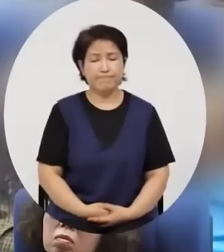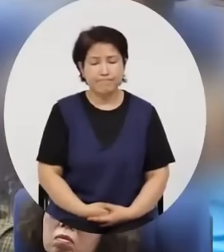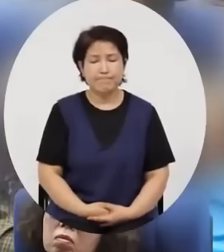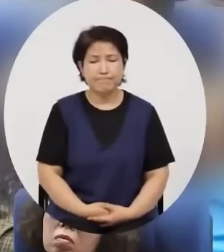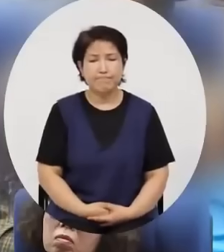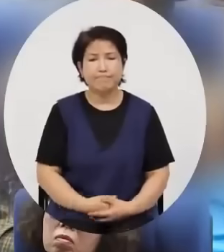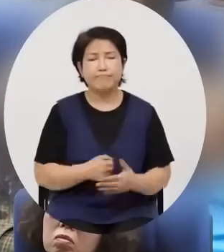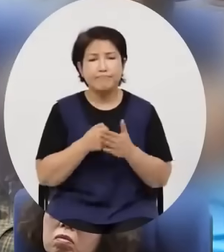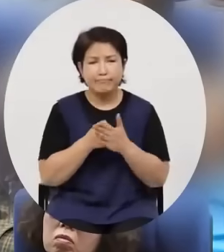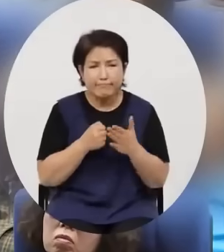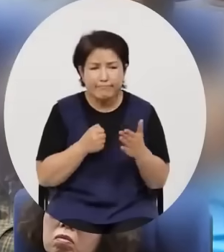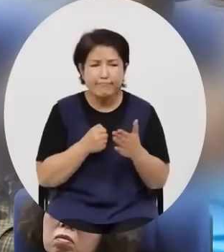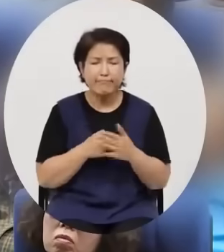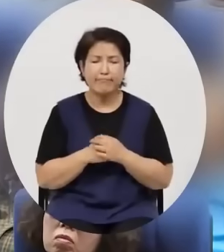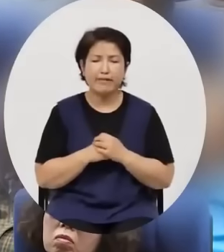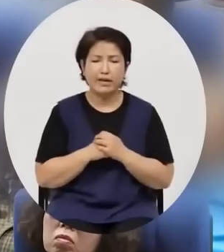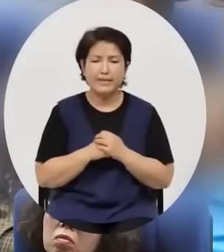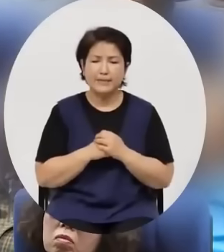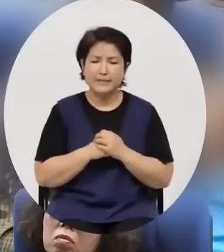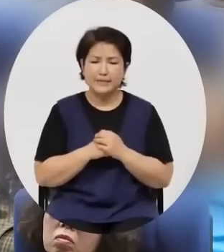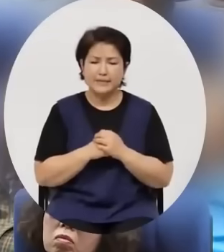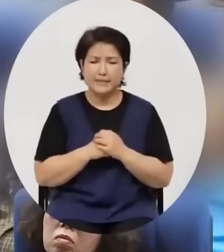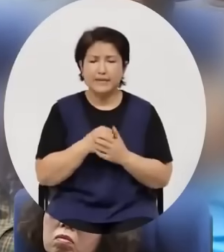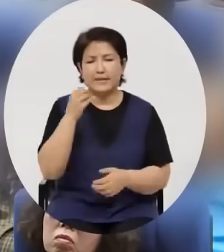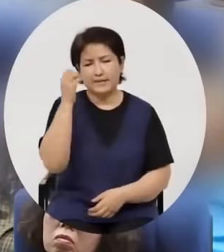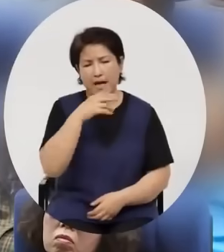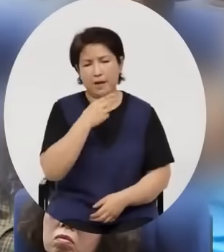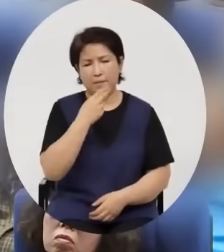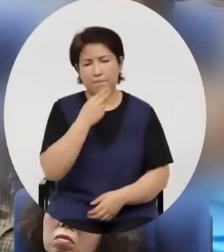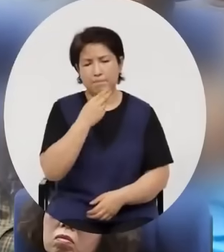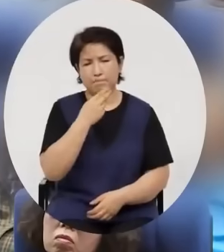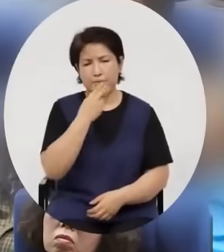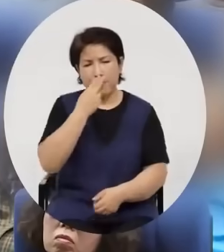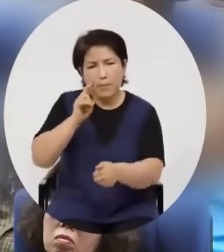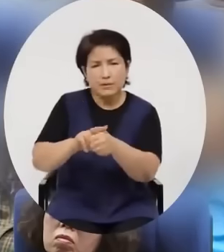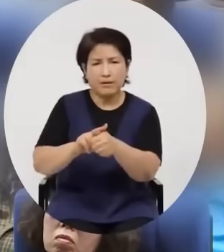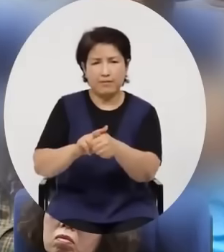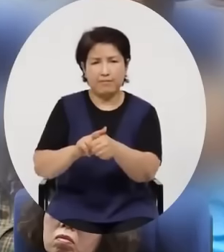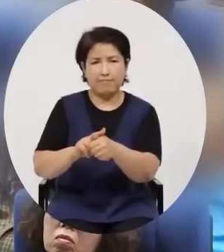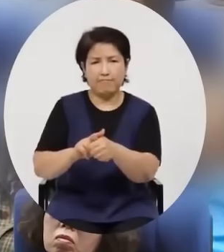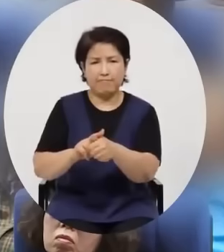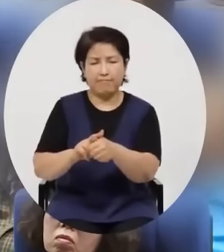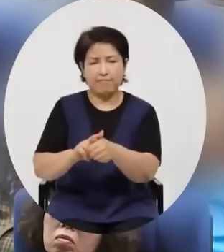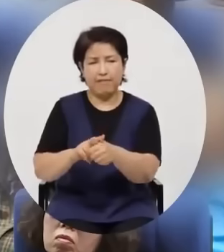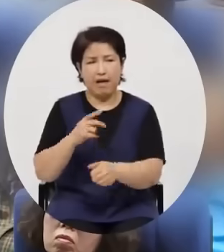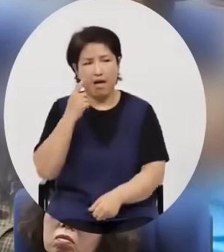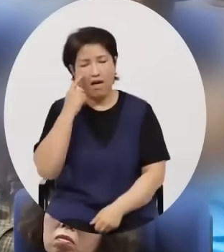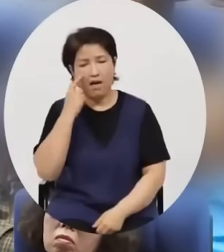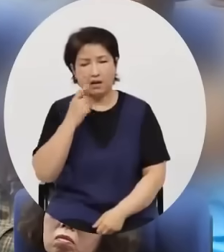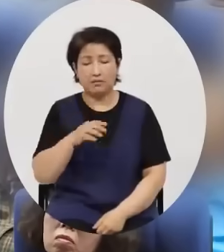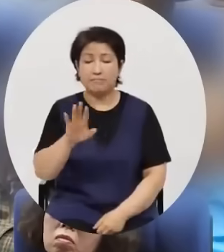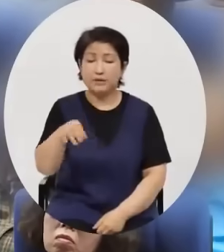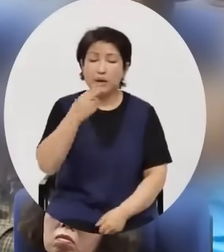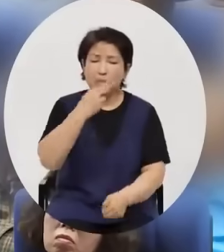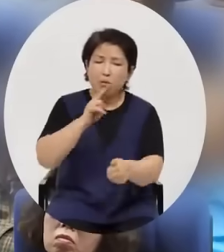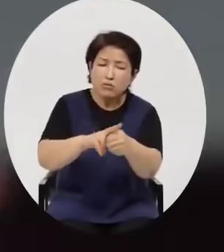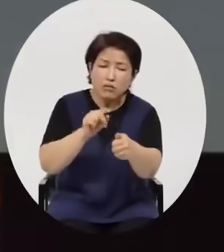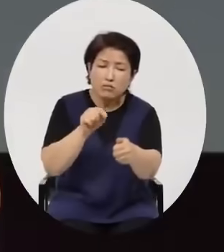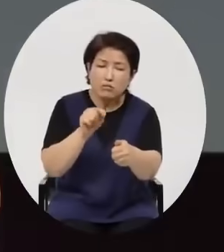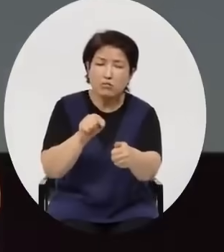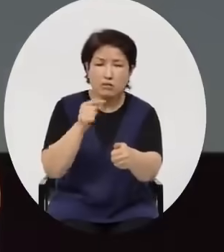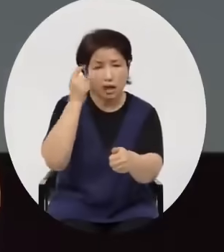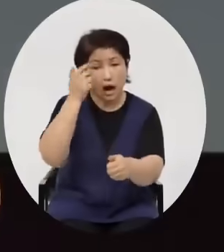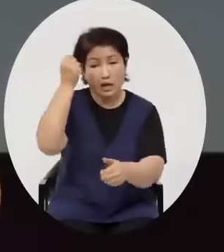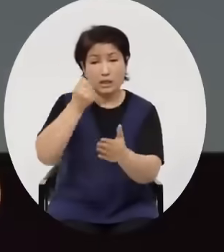그래서 그걸 이제 하나의 도전이라고 생각을 하는데 도전이라고 생각하니까